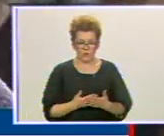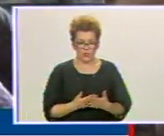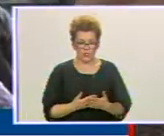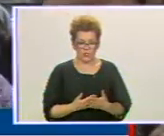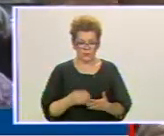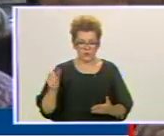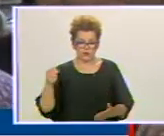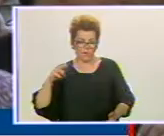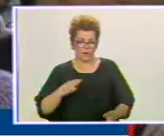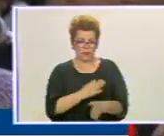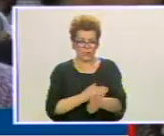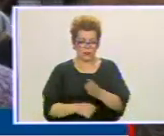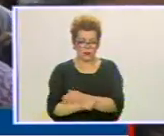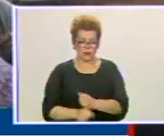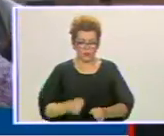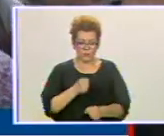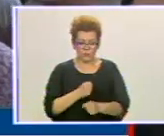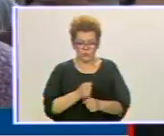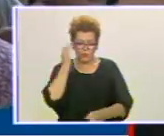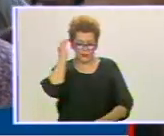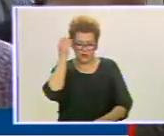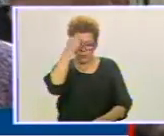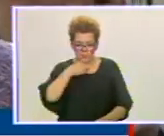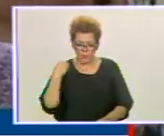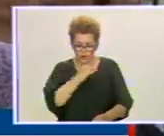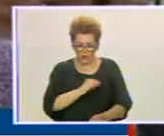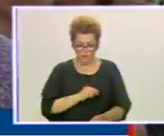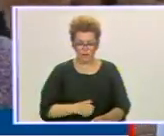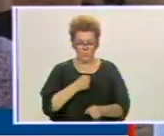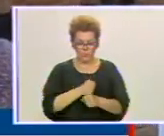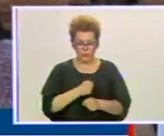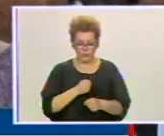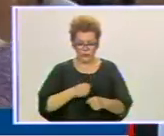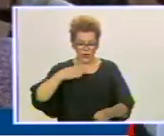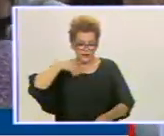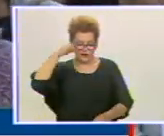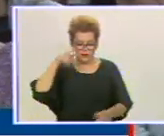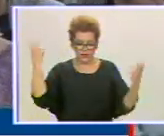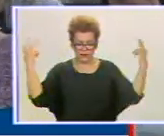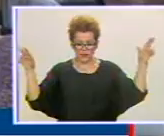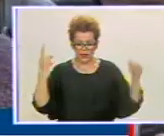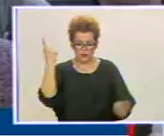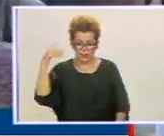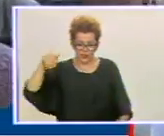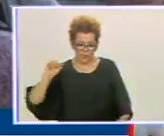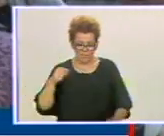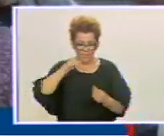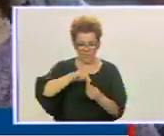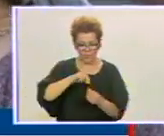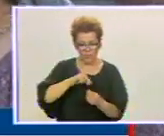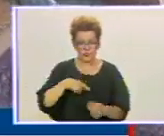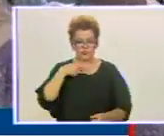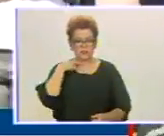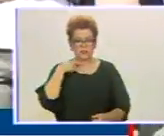lucrăm duminici, nu ni se plătesc. Lucrăm în zilele de sărbători, 1 mai, Paște, Crăciun.